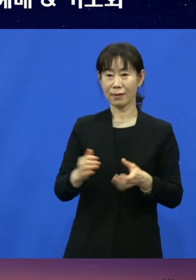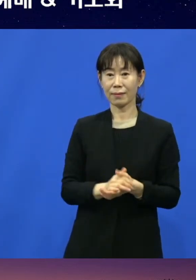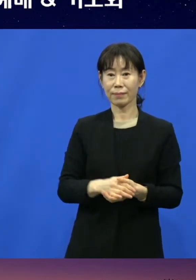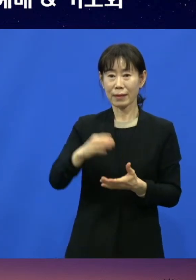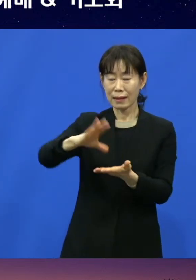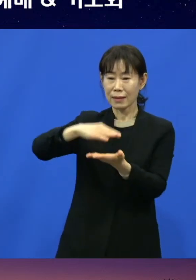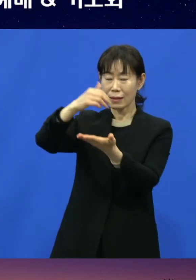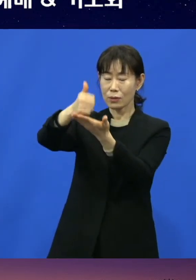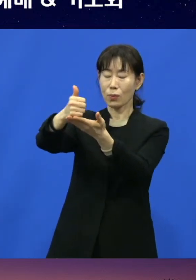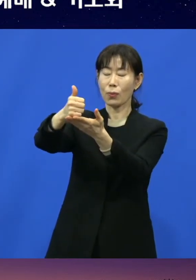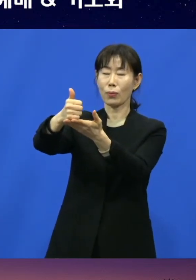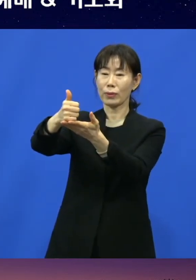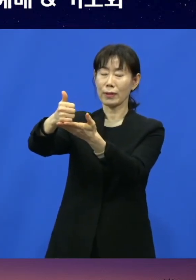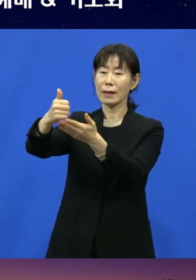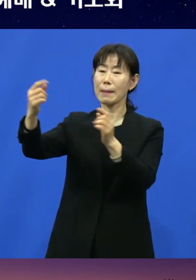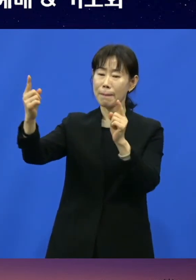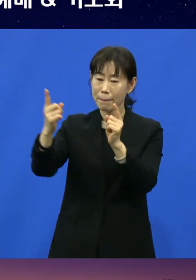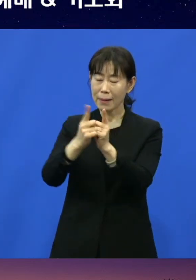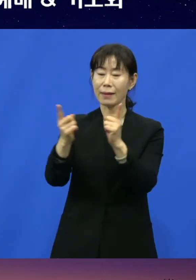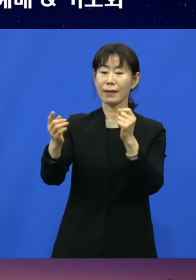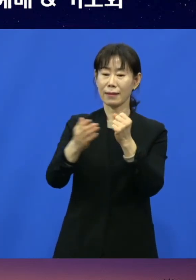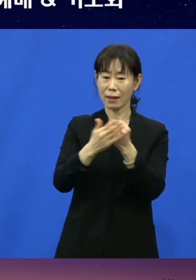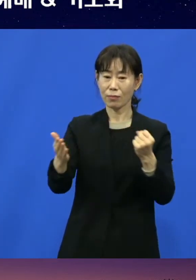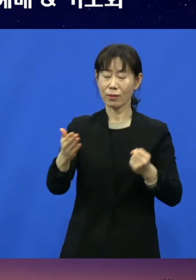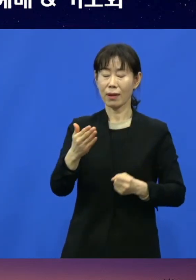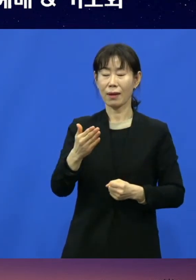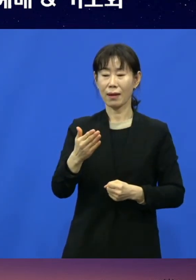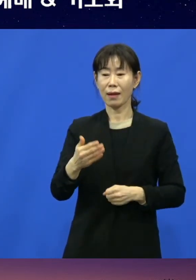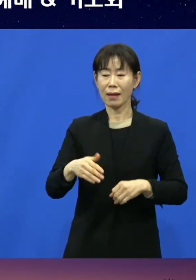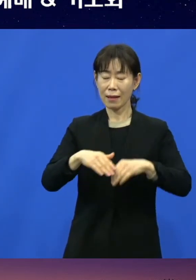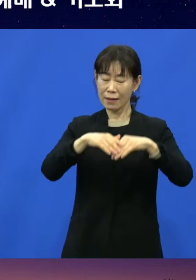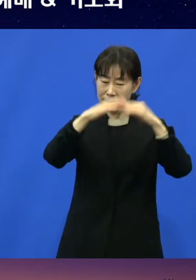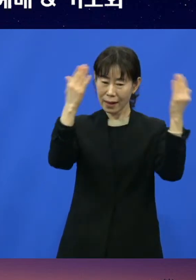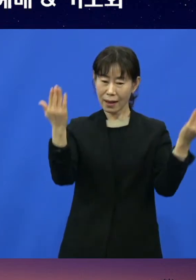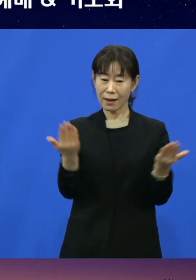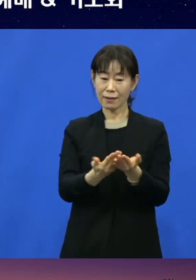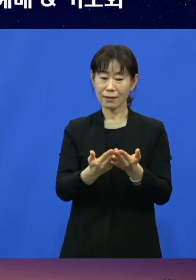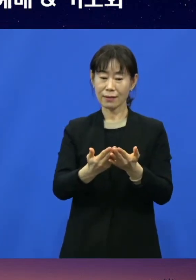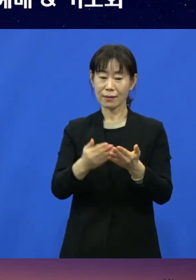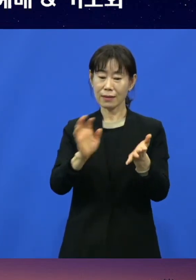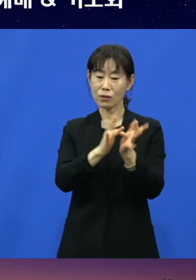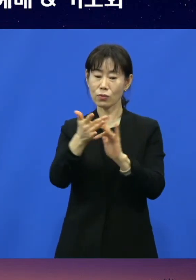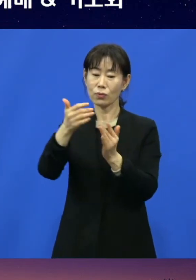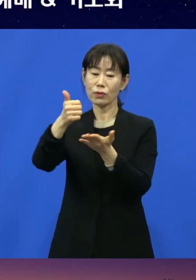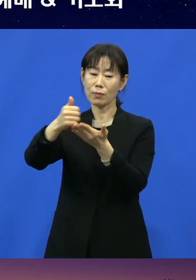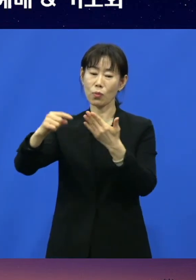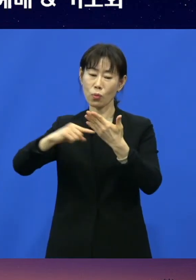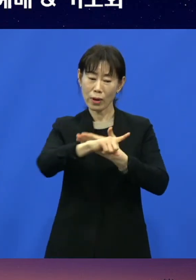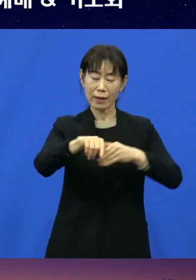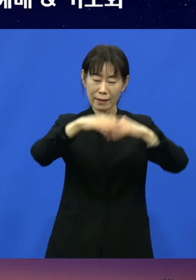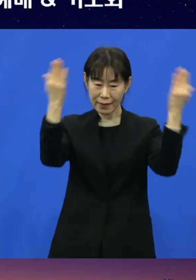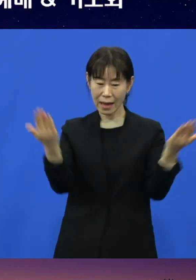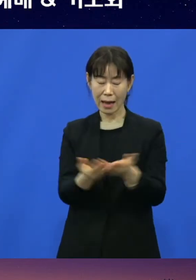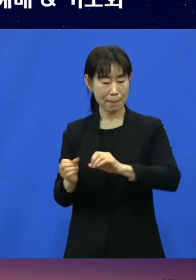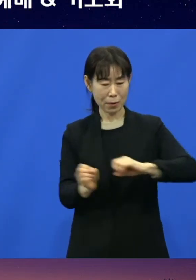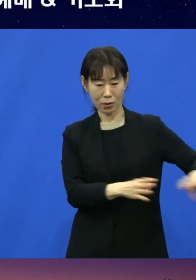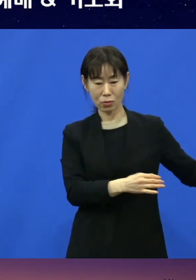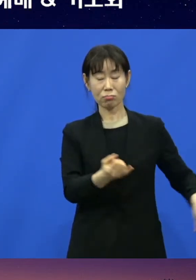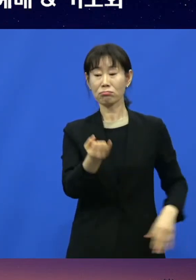그리스도 한 분을 얻었기 때문에 난 다른 것 다 잃어버려도